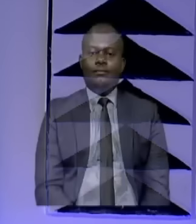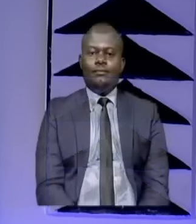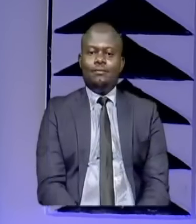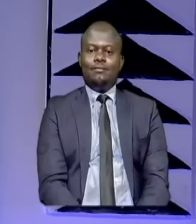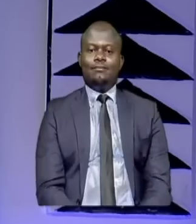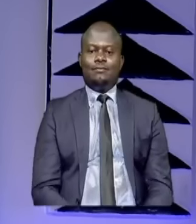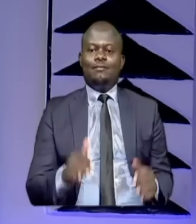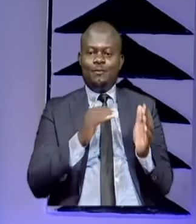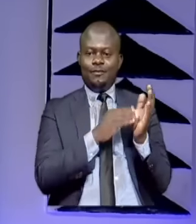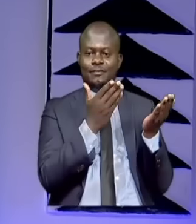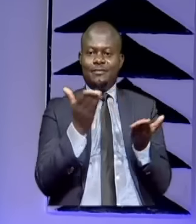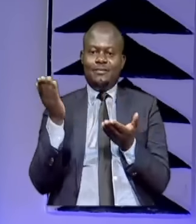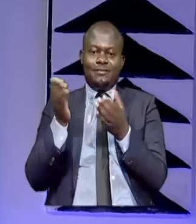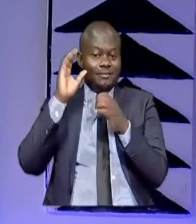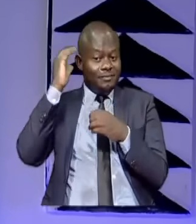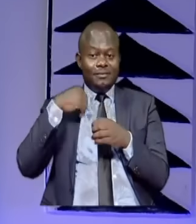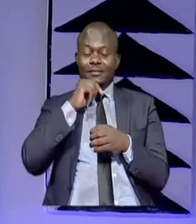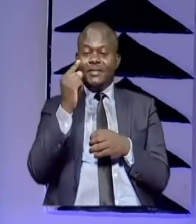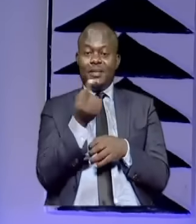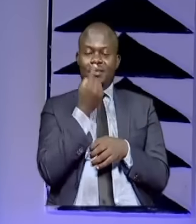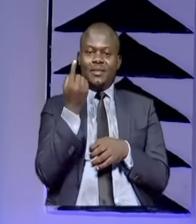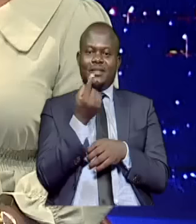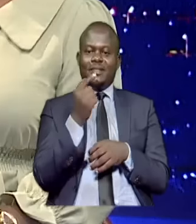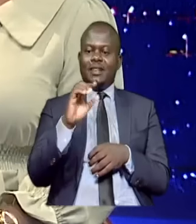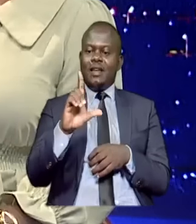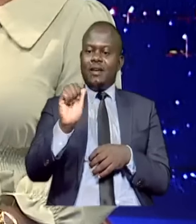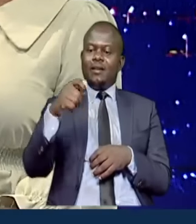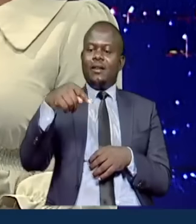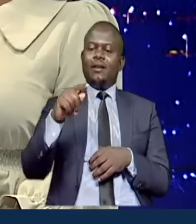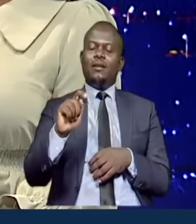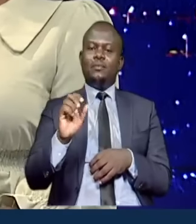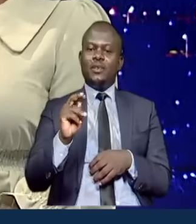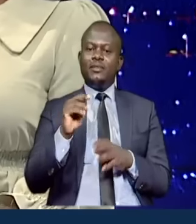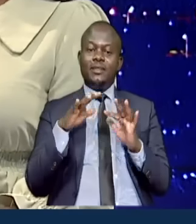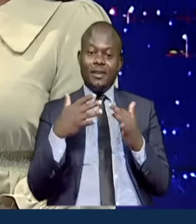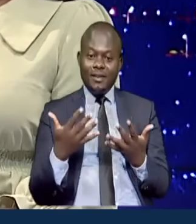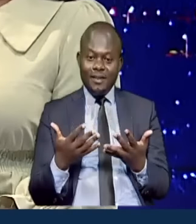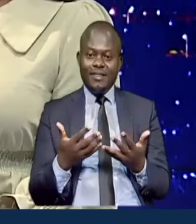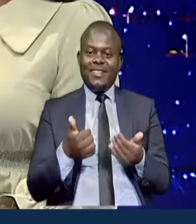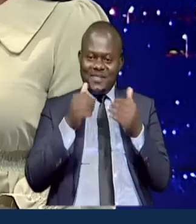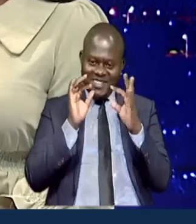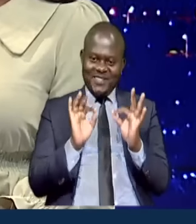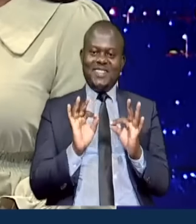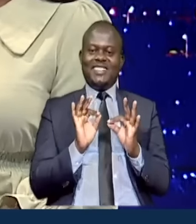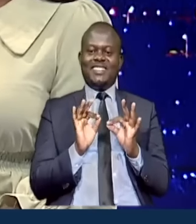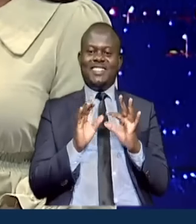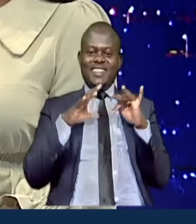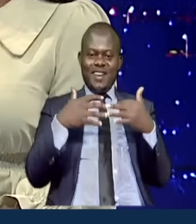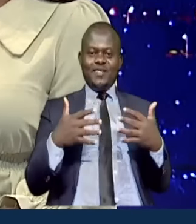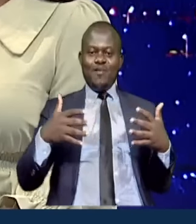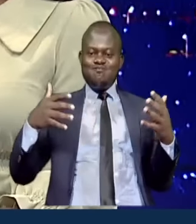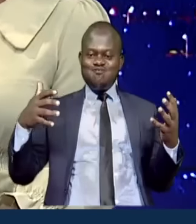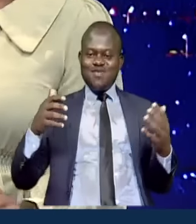Ndiye kwa ikaze muri aya makuru sindi ngenyine ndi kumwe na Clapton Mezuti. Rezi fresh. Ariyo ngo bakwita